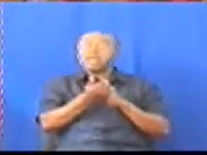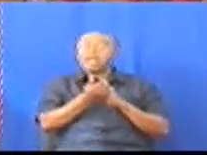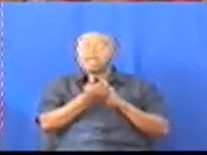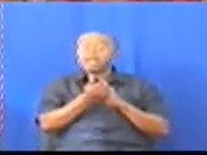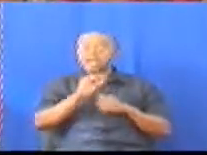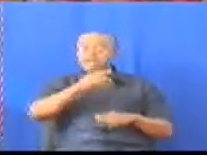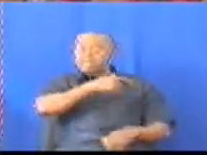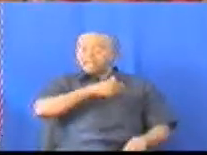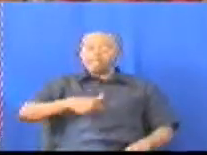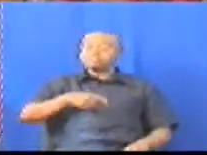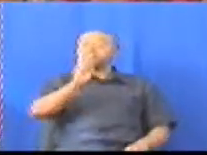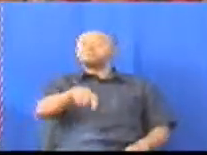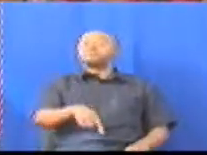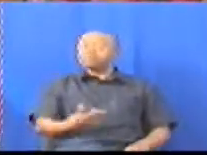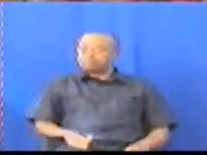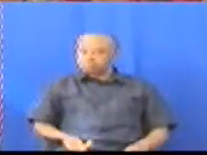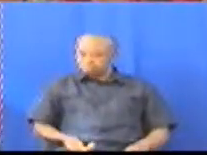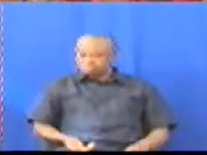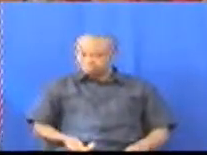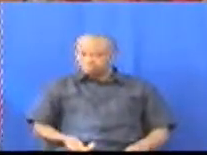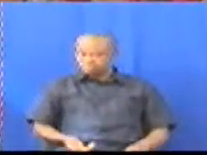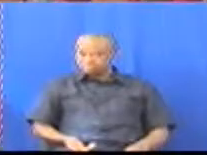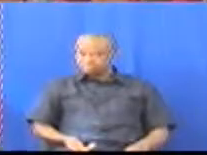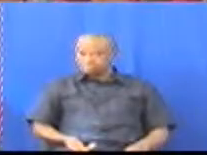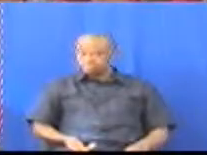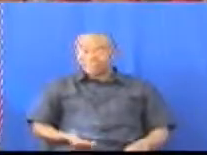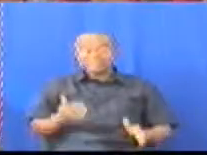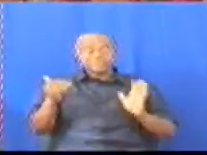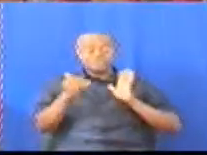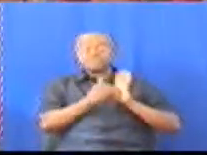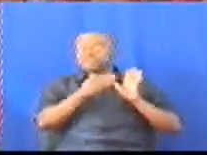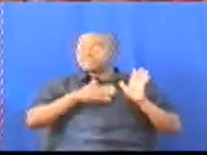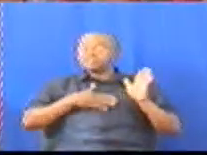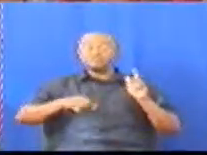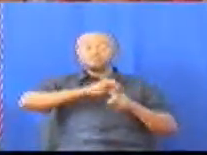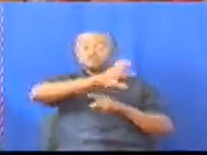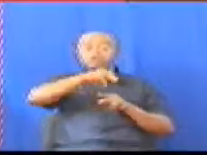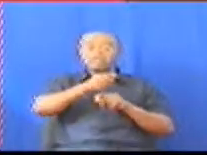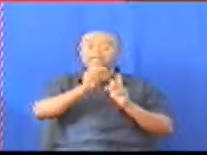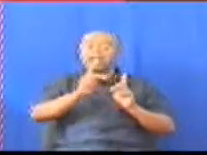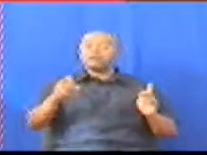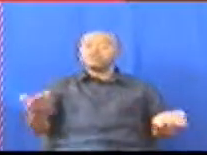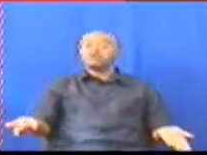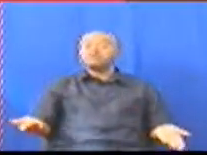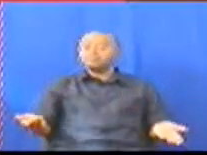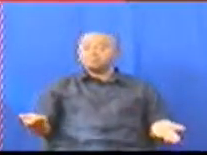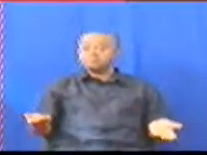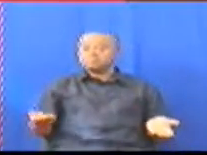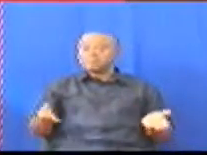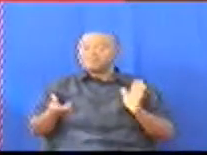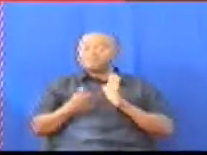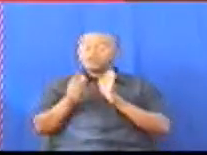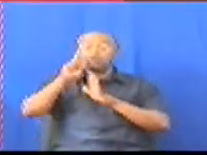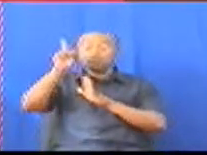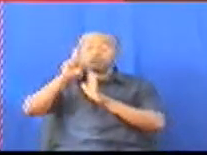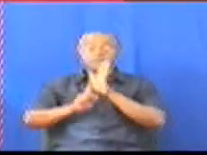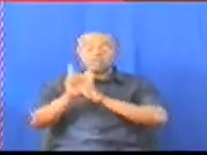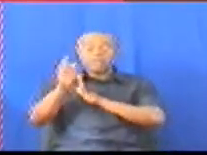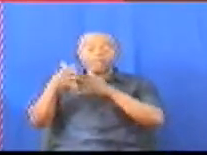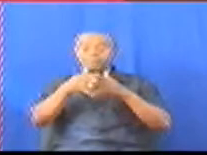hiyo iliyopita kwa kumlinda. Sheria tulizo nazo humu leo ni za kawaida tu, mbona wamuulize hata kule North America na ni